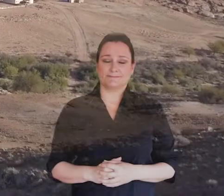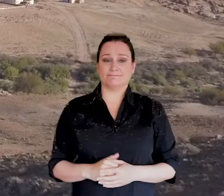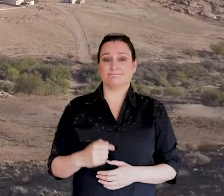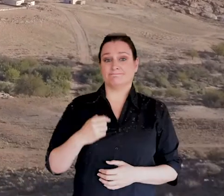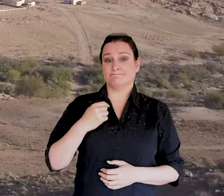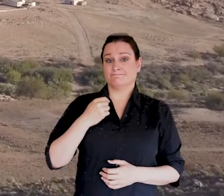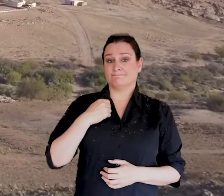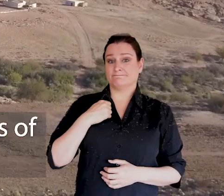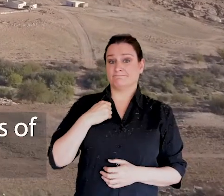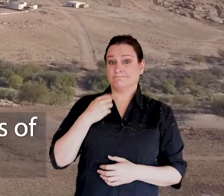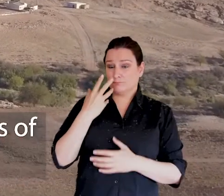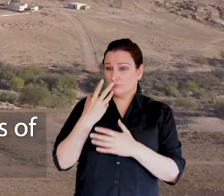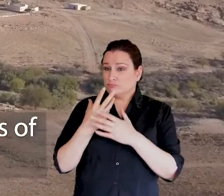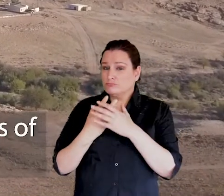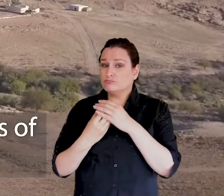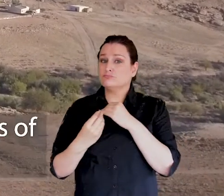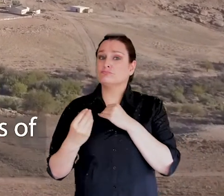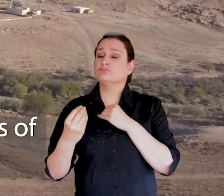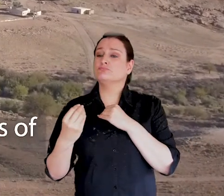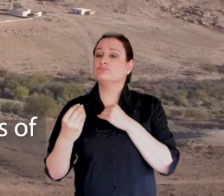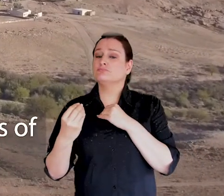Als ik uitgaan, heeft mijn ma altijd